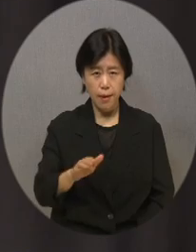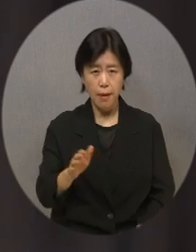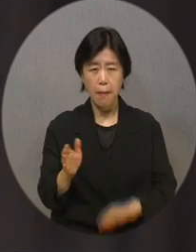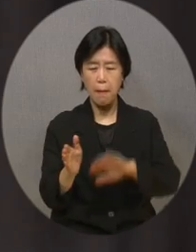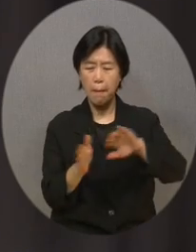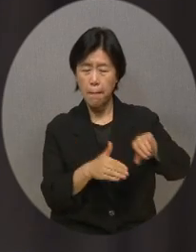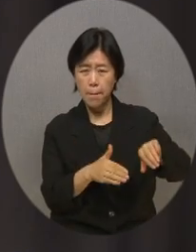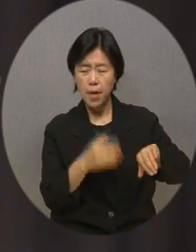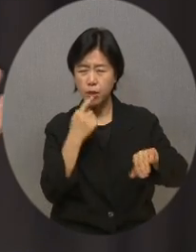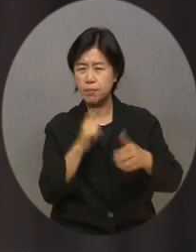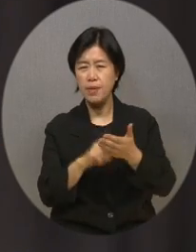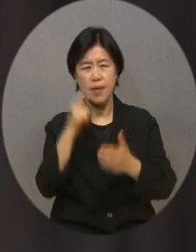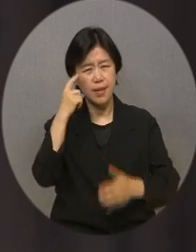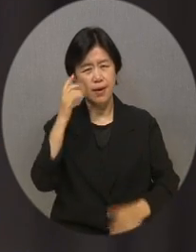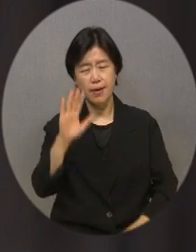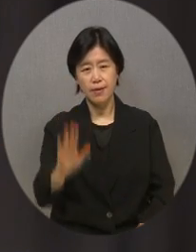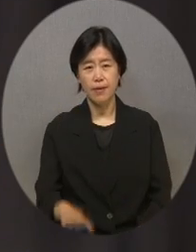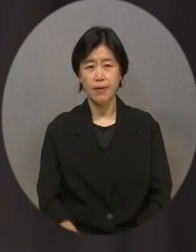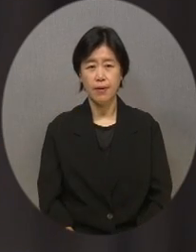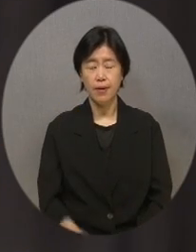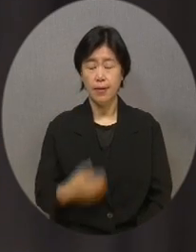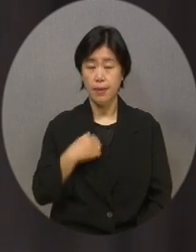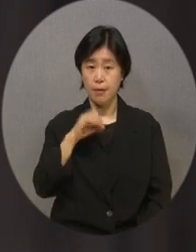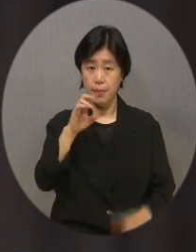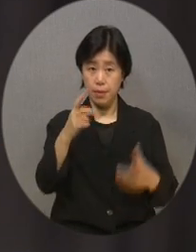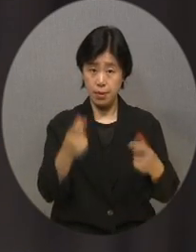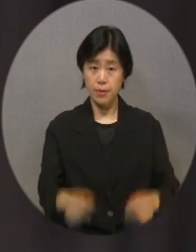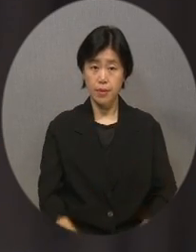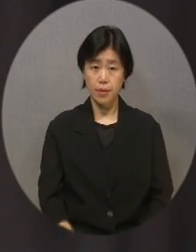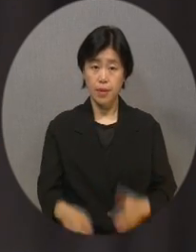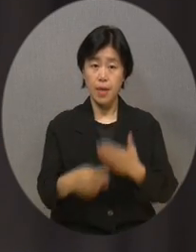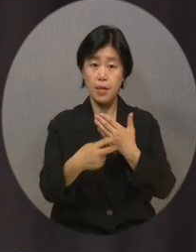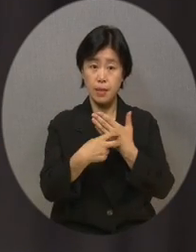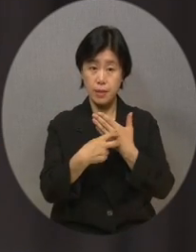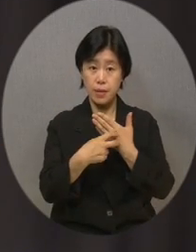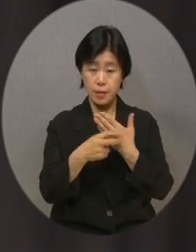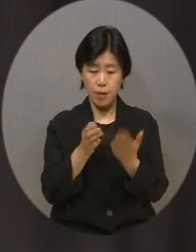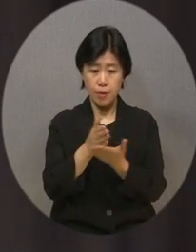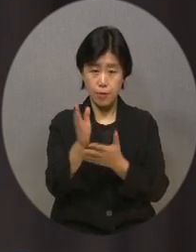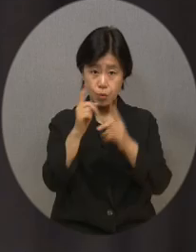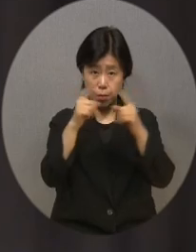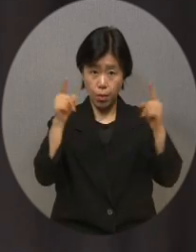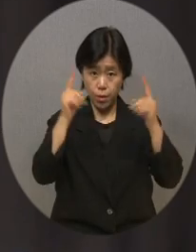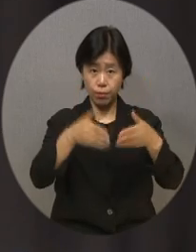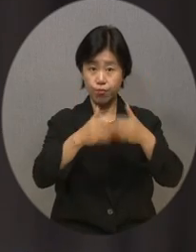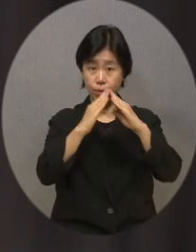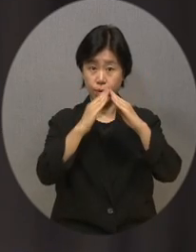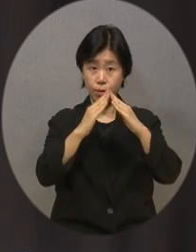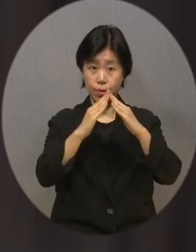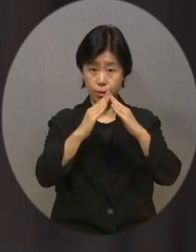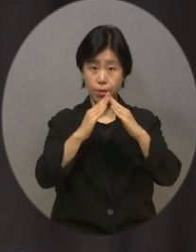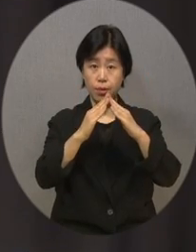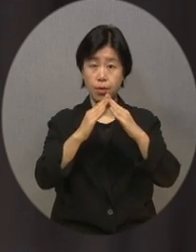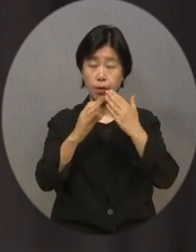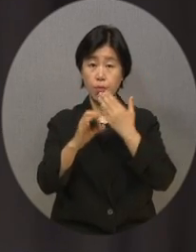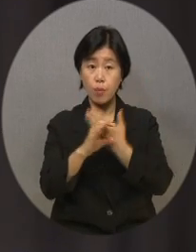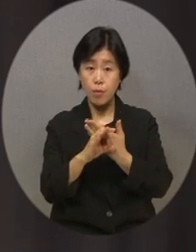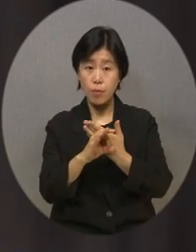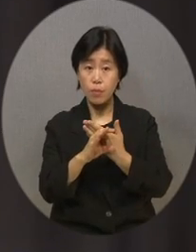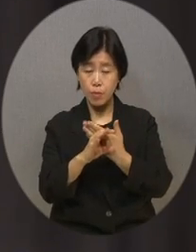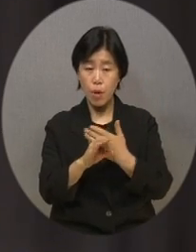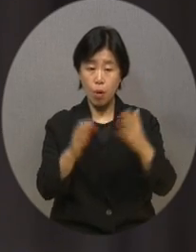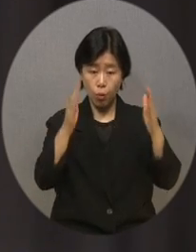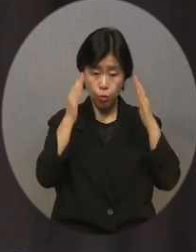문제는 아닙니다. 이게 아까 제가 말씀드린 것처럼 의대를 세우잖아요. 그러면 다 자기 지역으로 가버린다니까요. 그래서